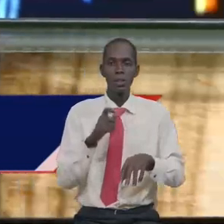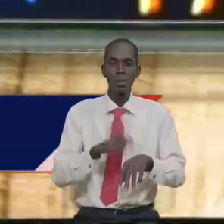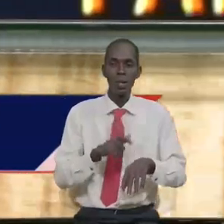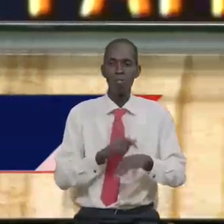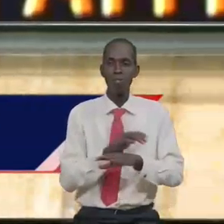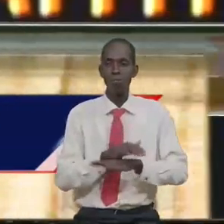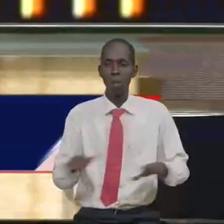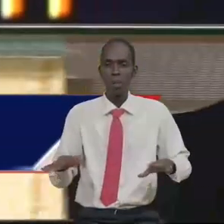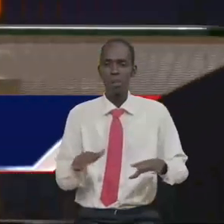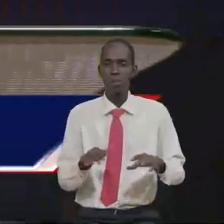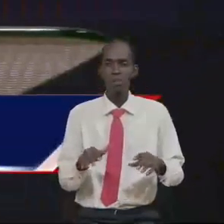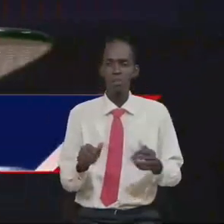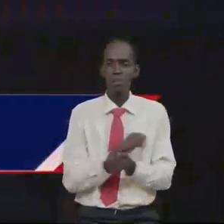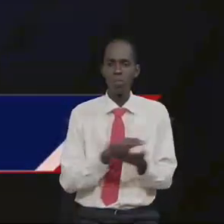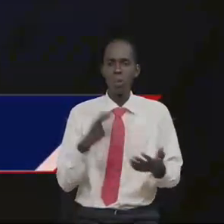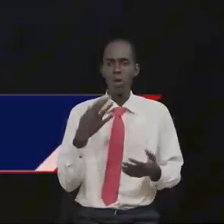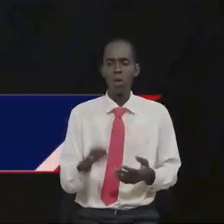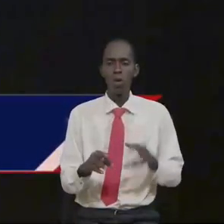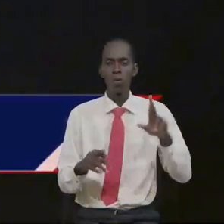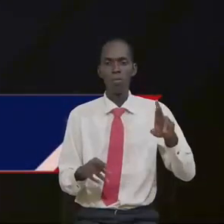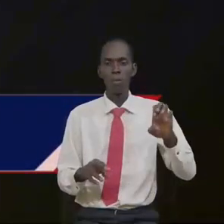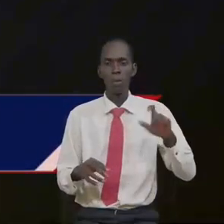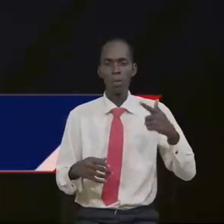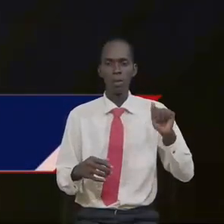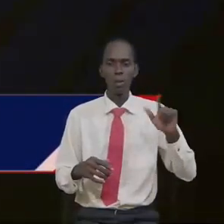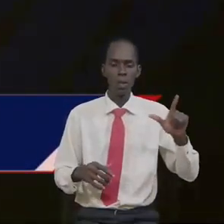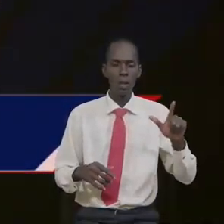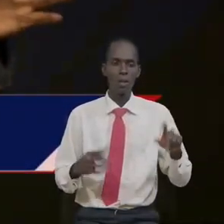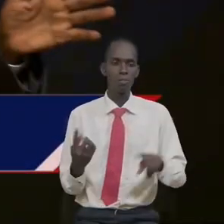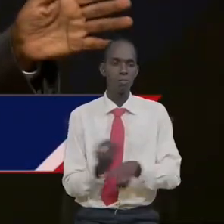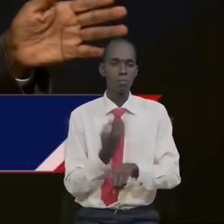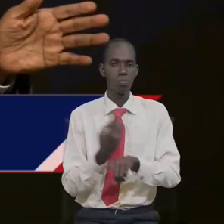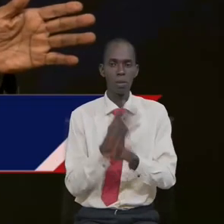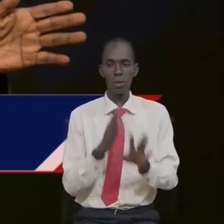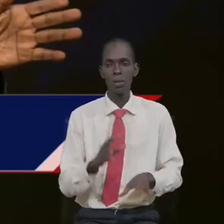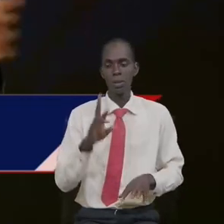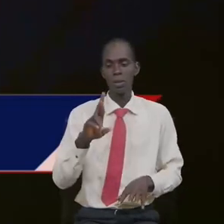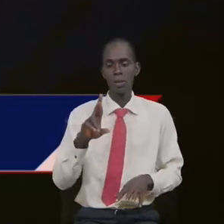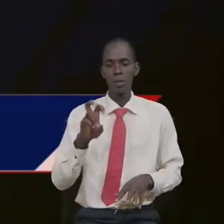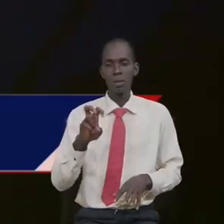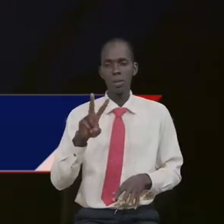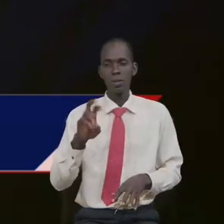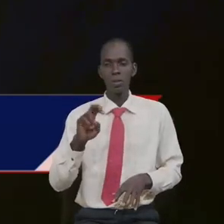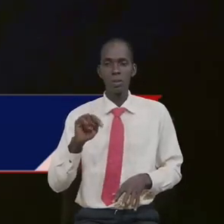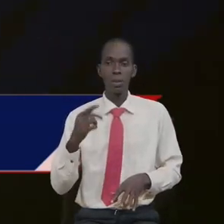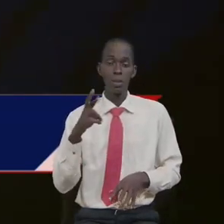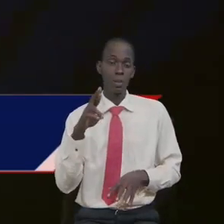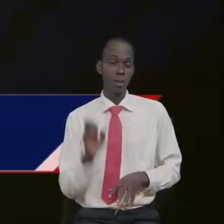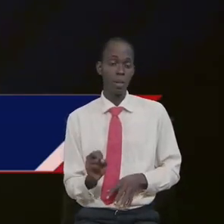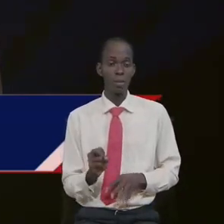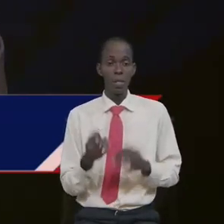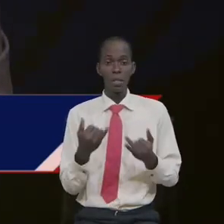royaux. C'est-à-dire les gens qui luttent, qui sont du côté de Nebuchadnezzar et qui